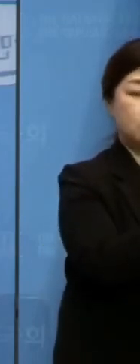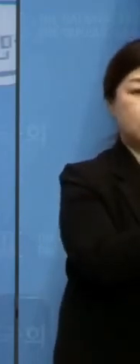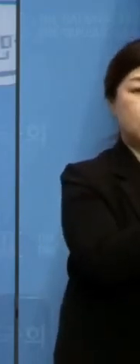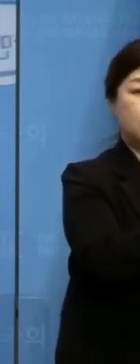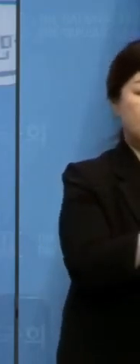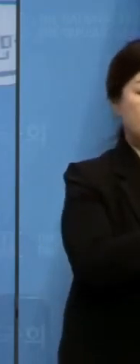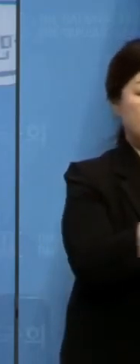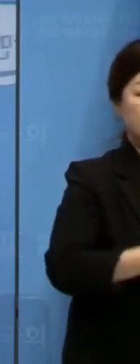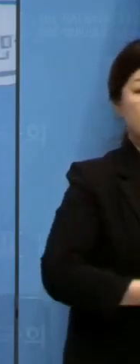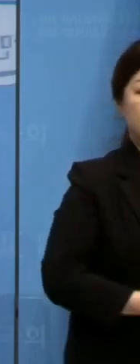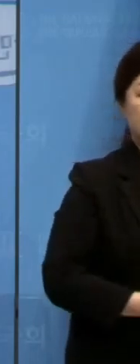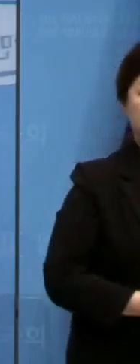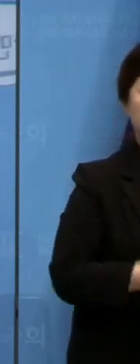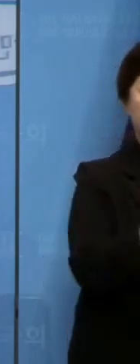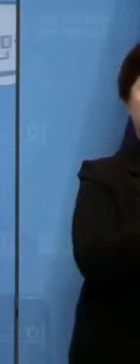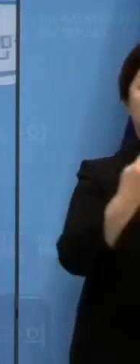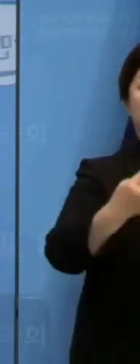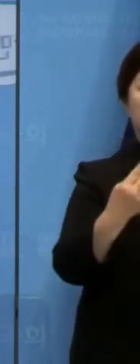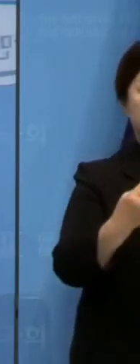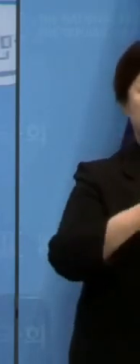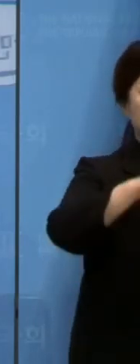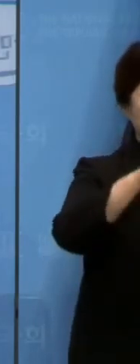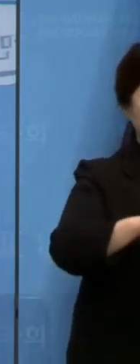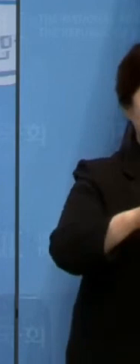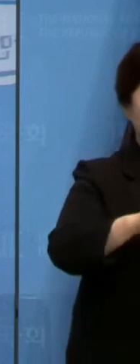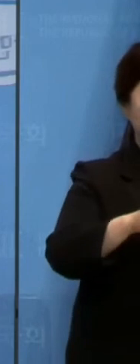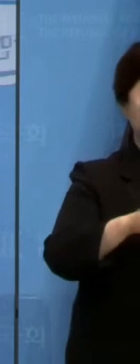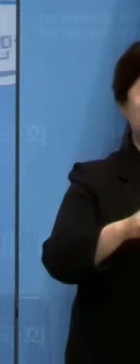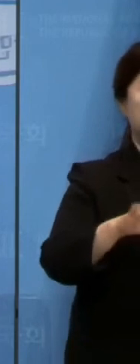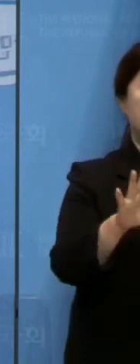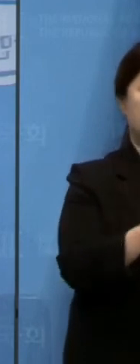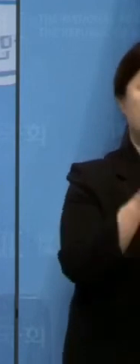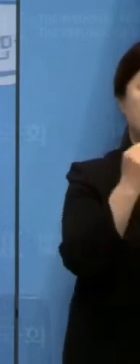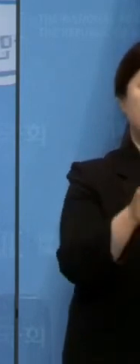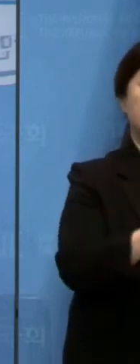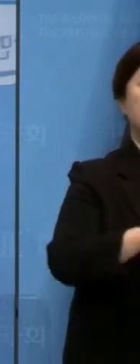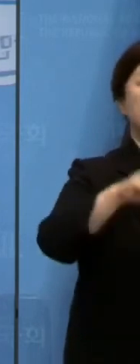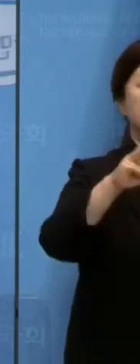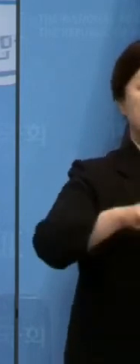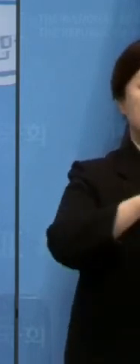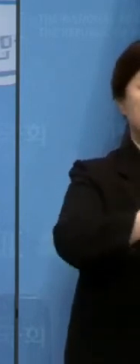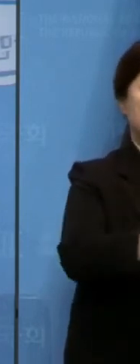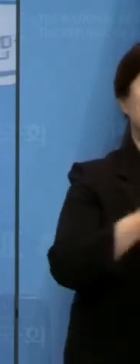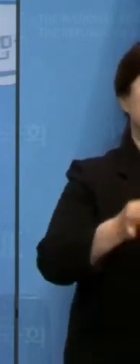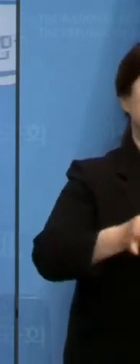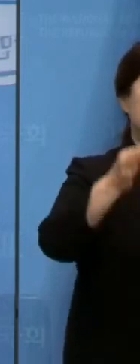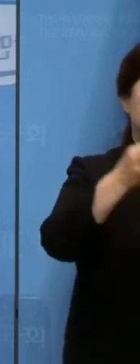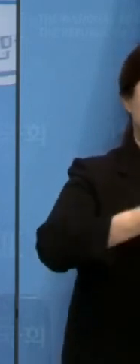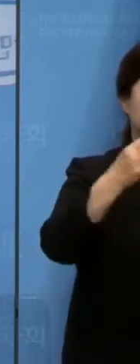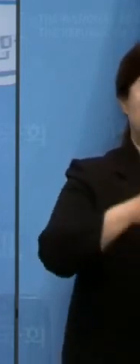땅을 전년도 대비 적게는 두 배, 많게는 세배 비싸게